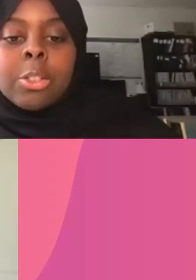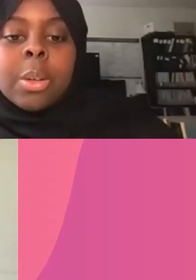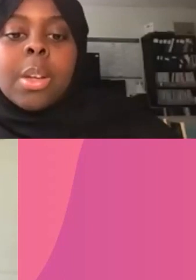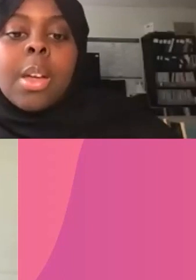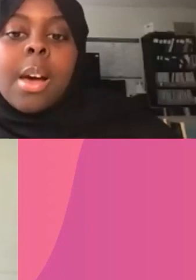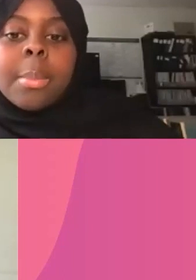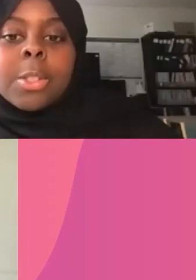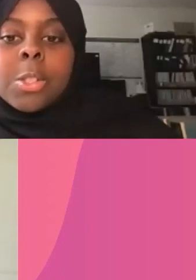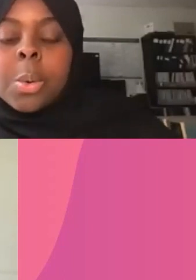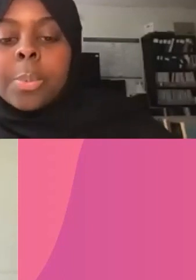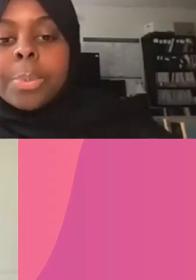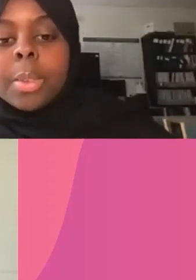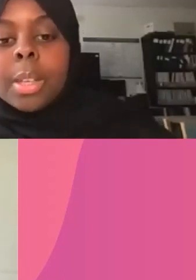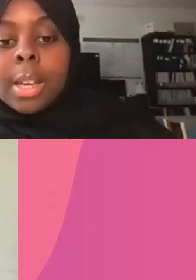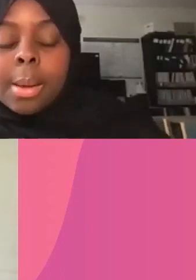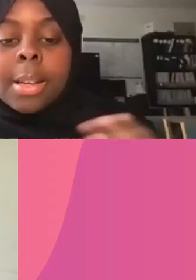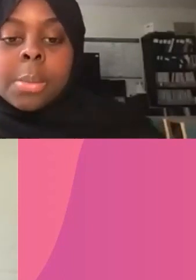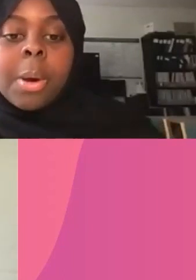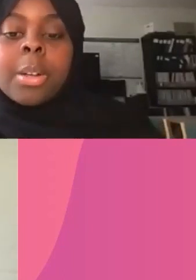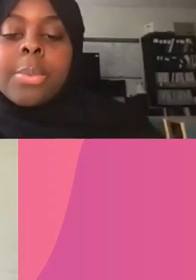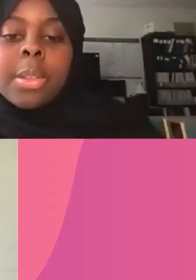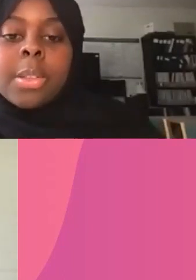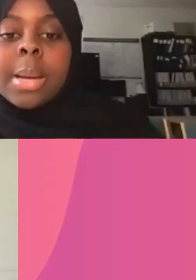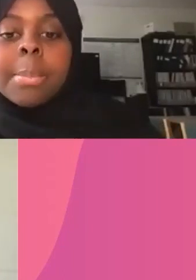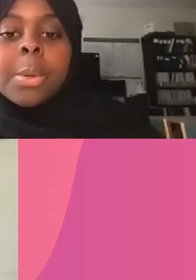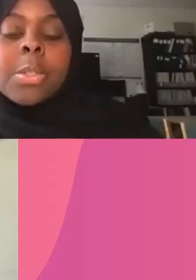TC. Donc,